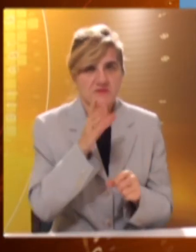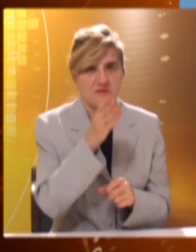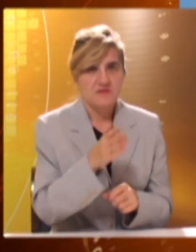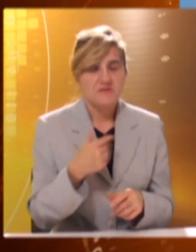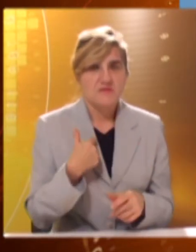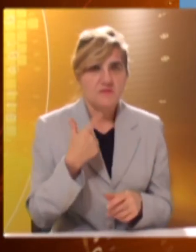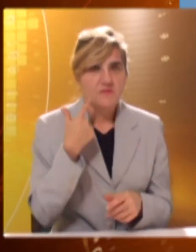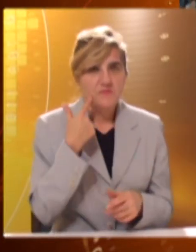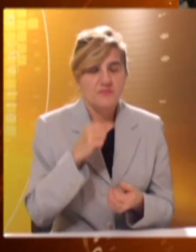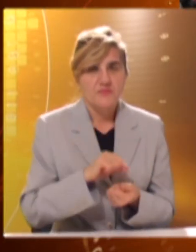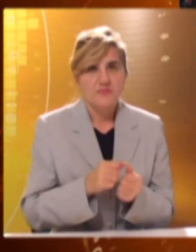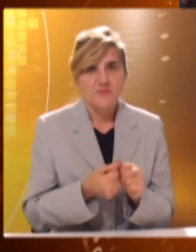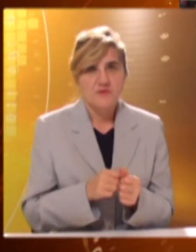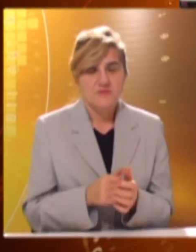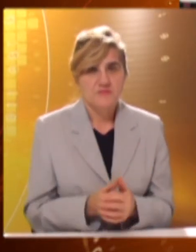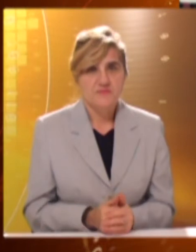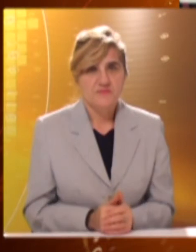smo u prednosti zbog toga.